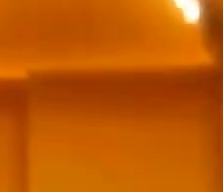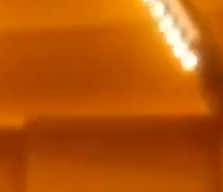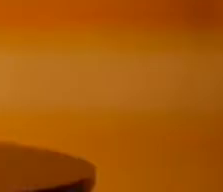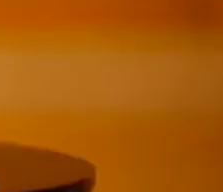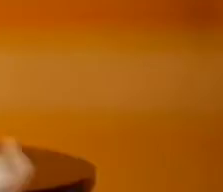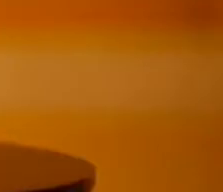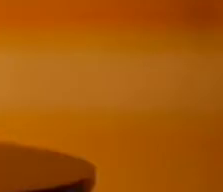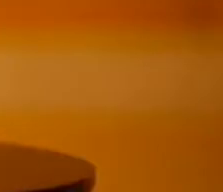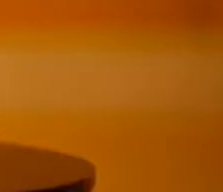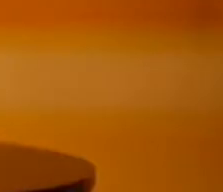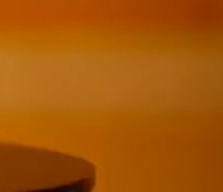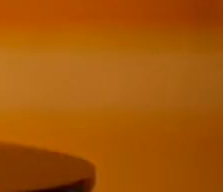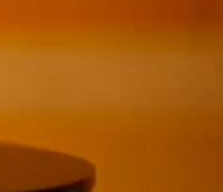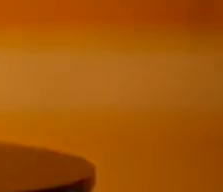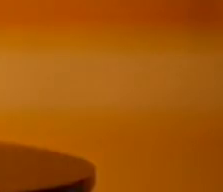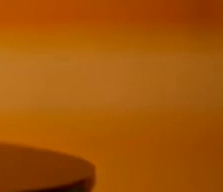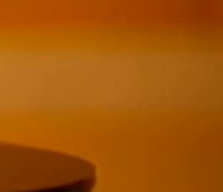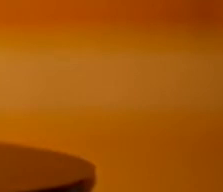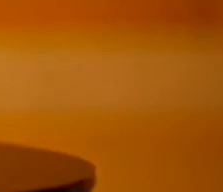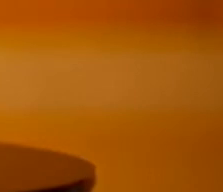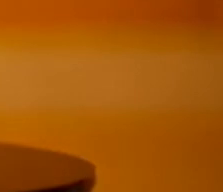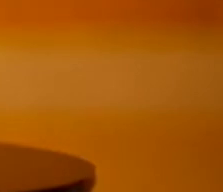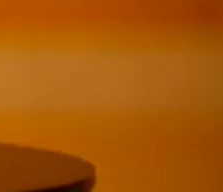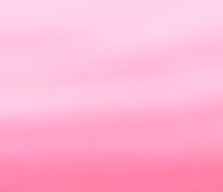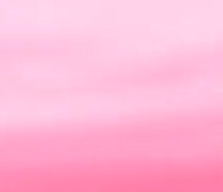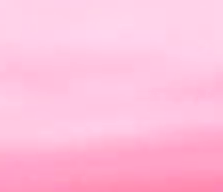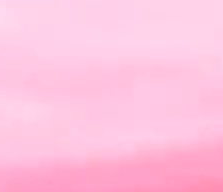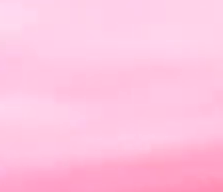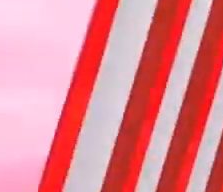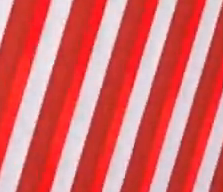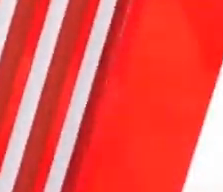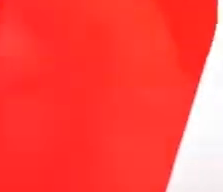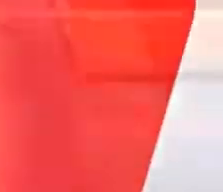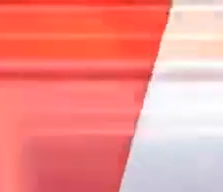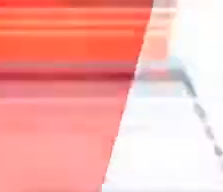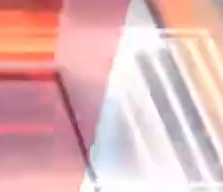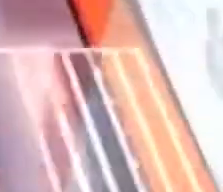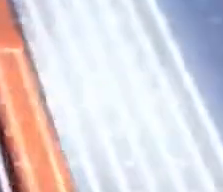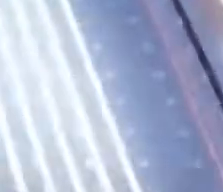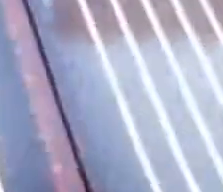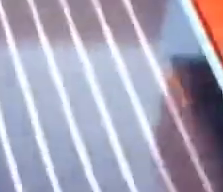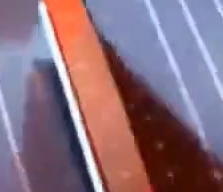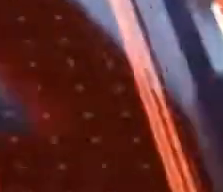eddekende. John Walker, sigala ng'otambula.